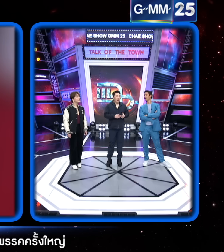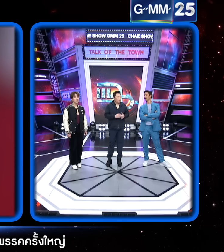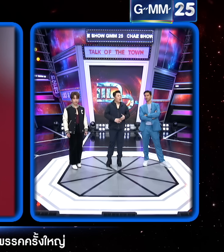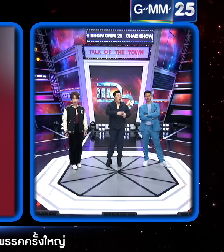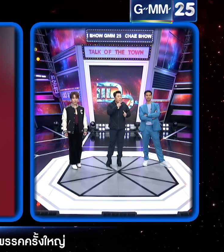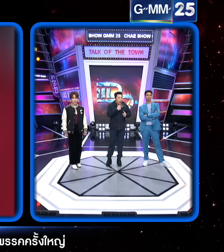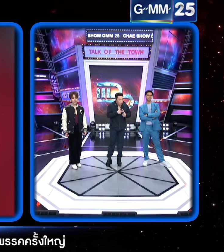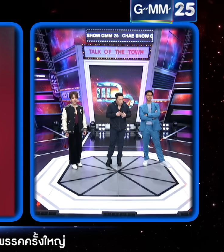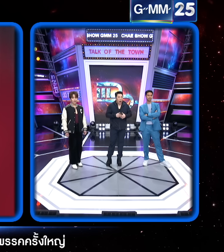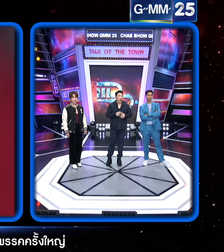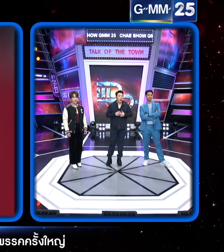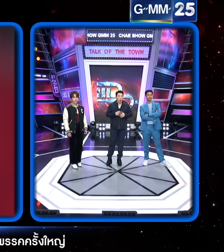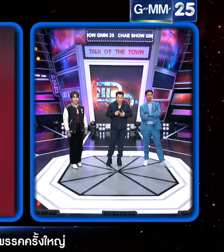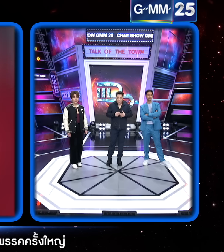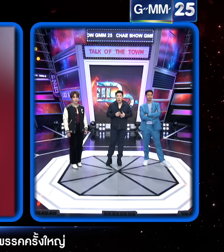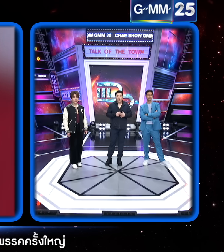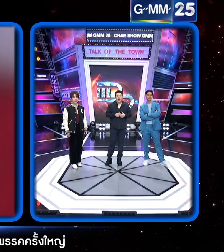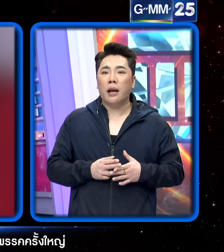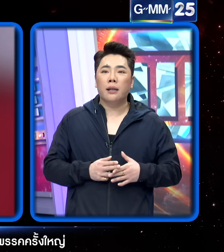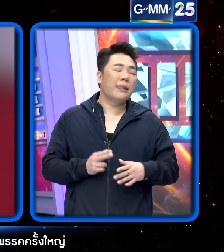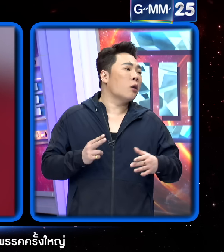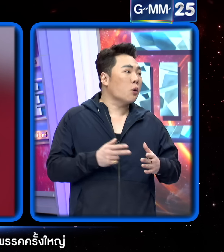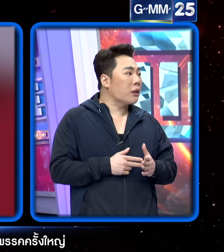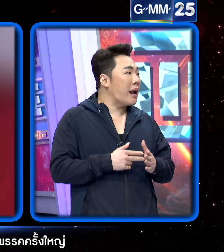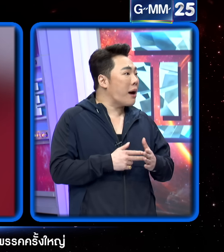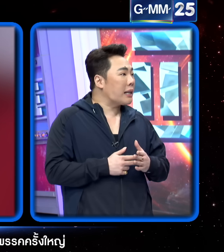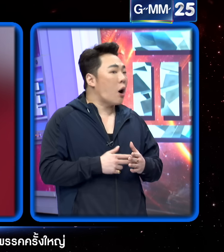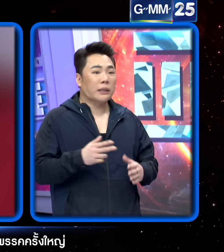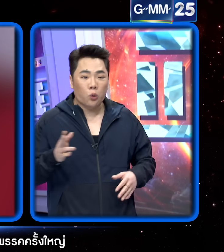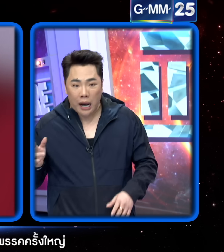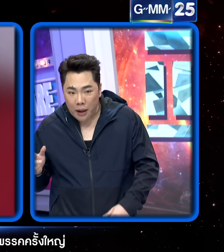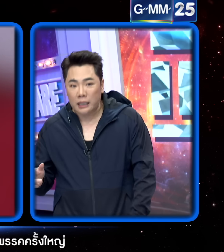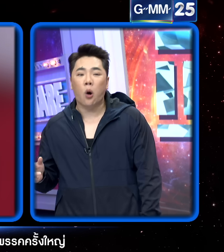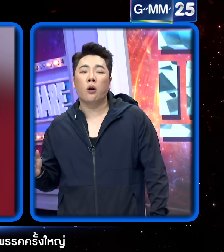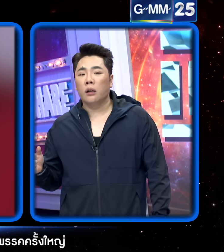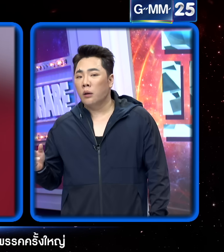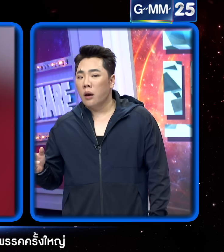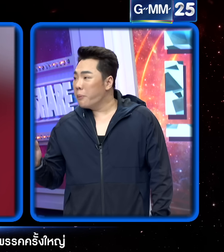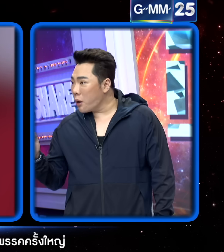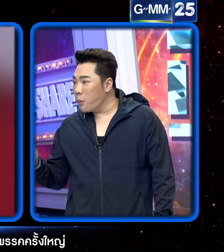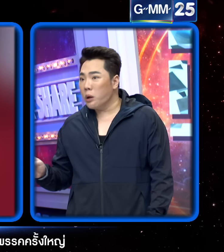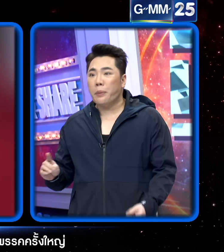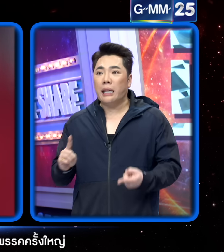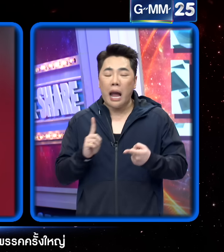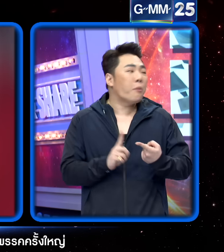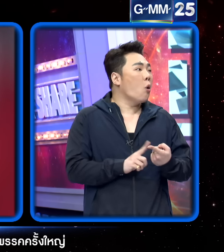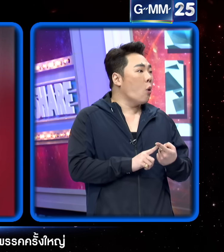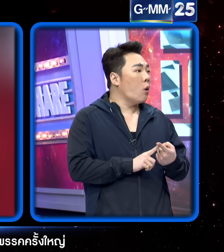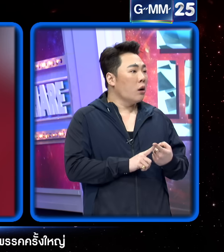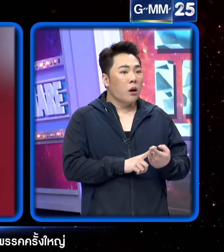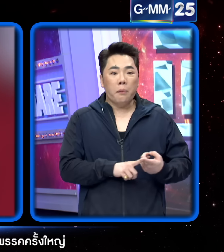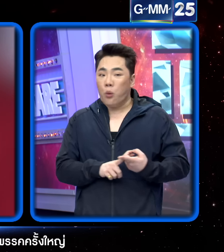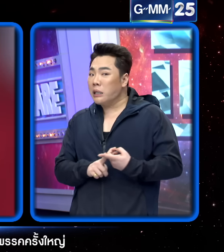านแล้ว ครับปรากฏว่าวันนี้ท่านผู้ชมดูนะฮะนี่เราจบไตรมาสเข้าสู่ไตรมาสที่2 ครับ ปรากฏว่าจะเป็นนิดา